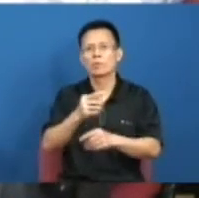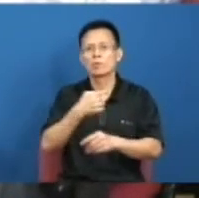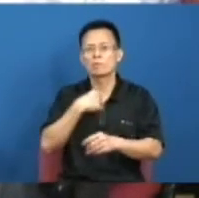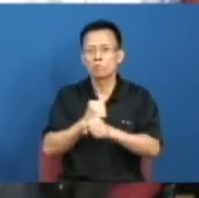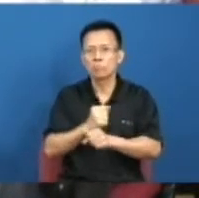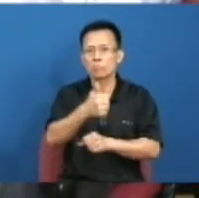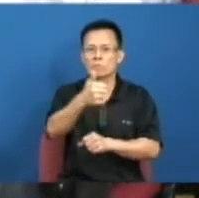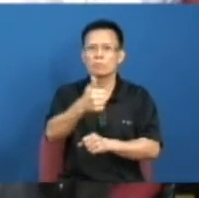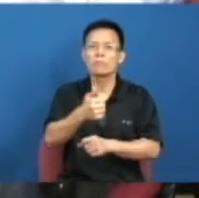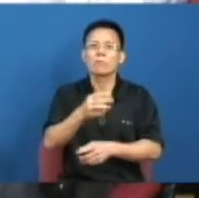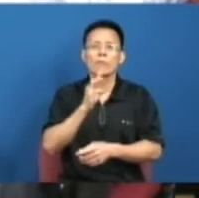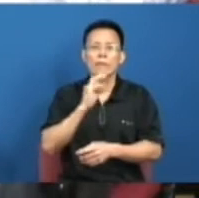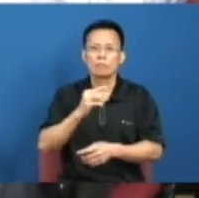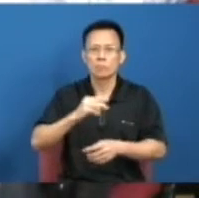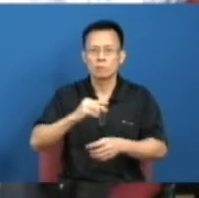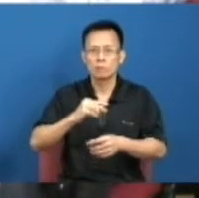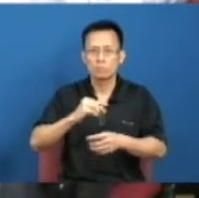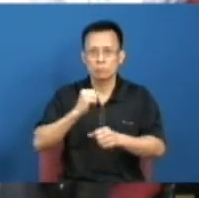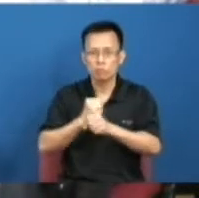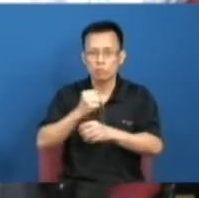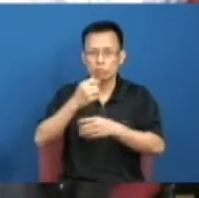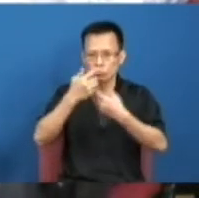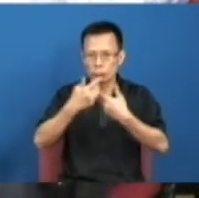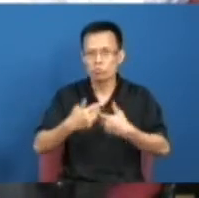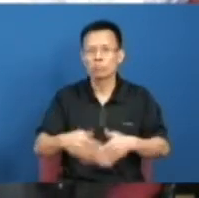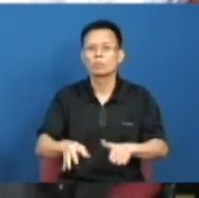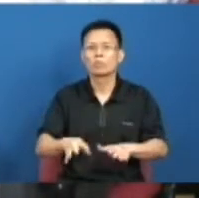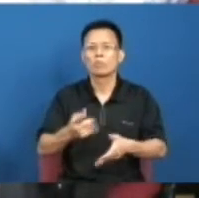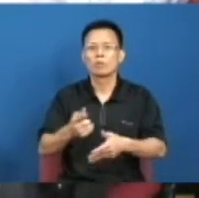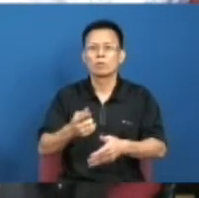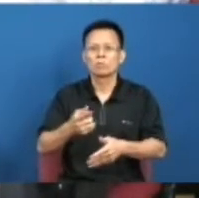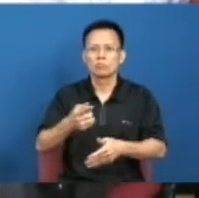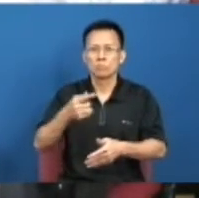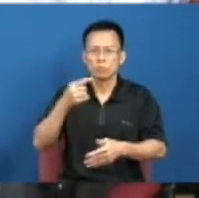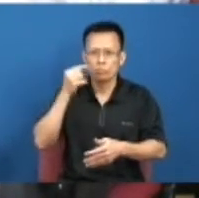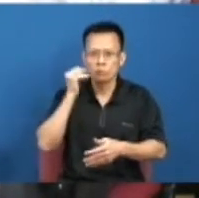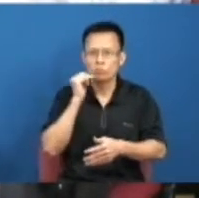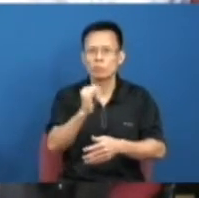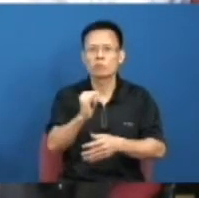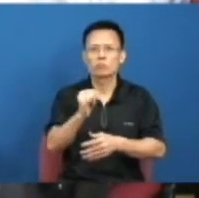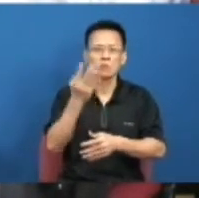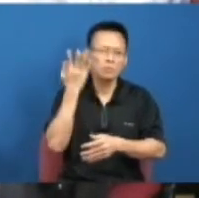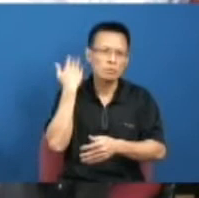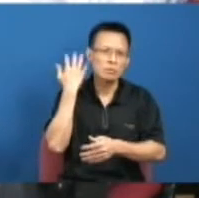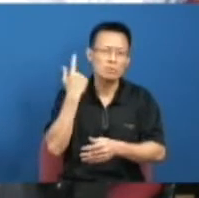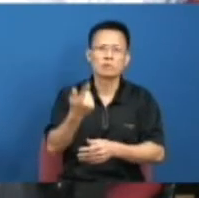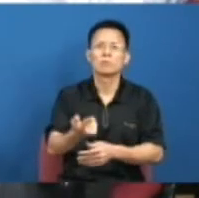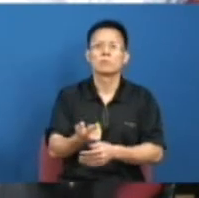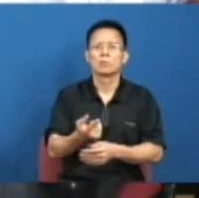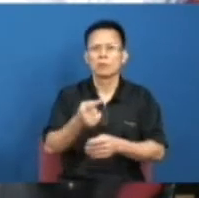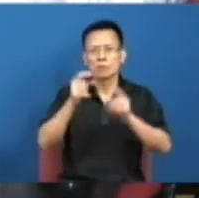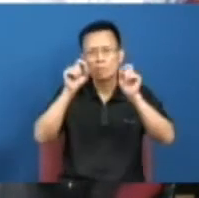咧，做完之後咧，可能仲比未做之前仲差好多，因為點解